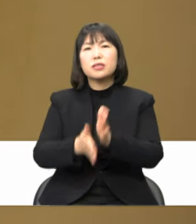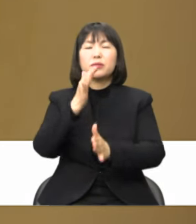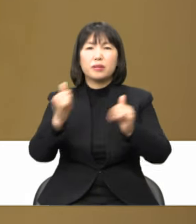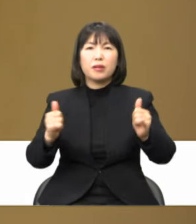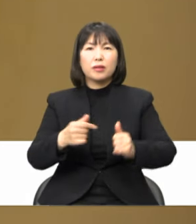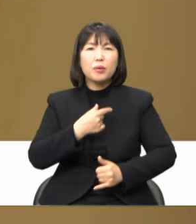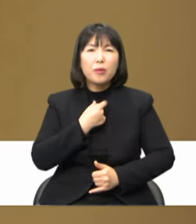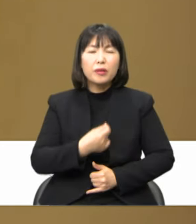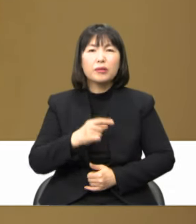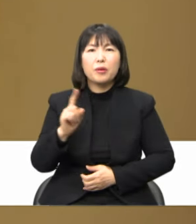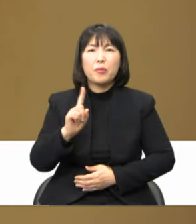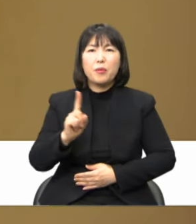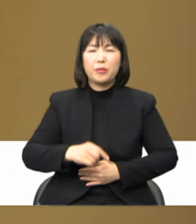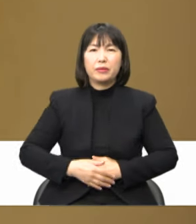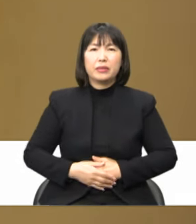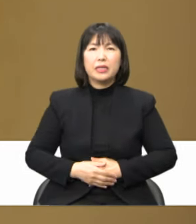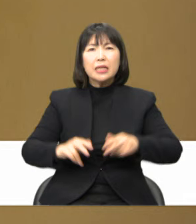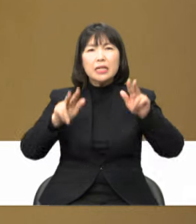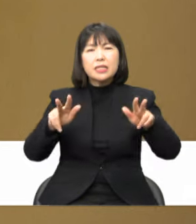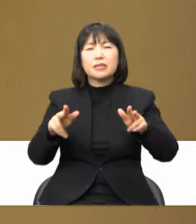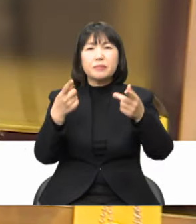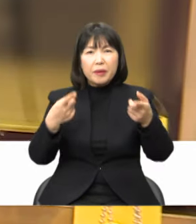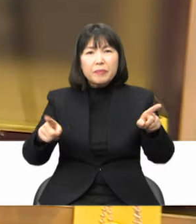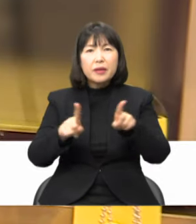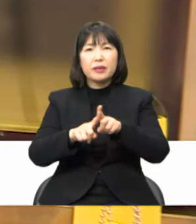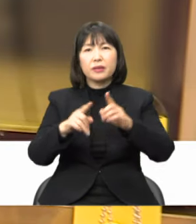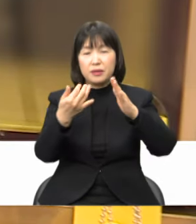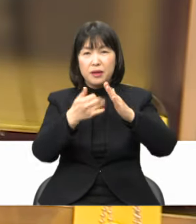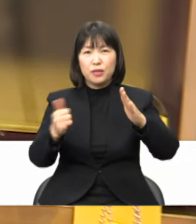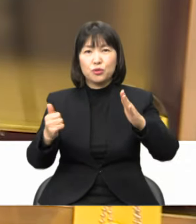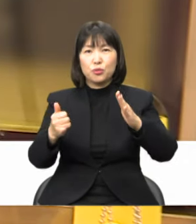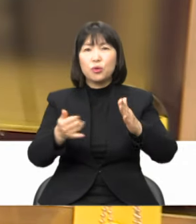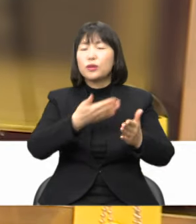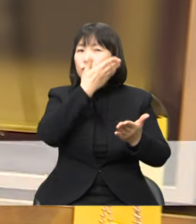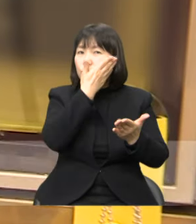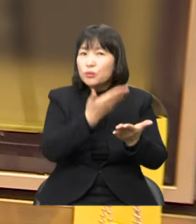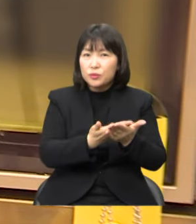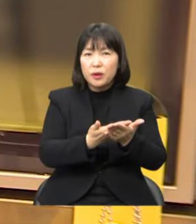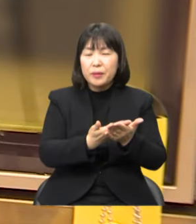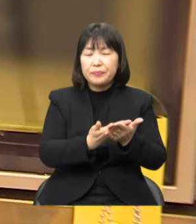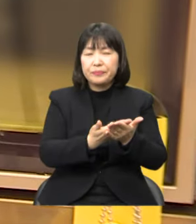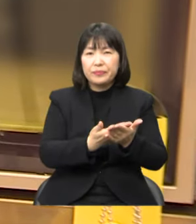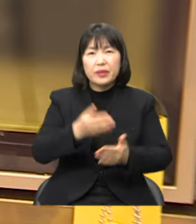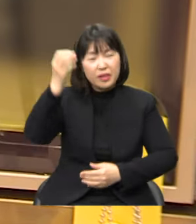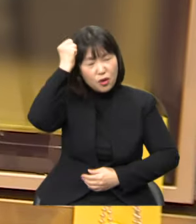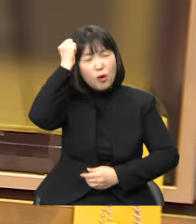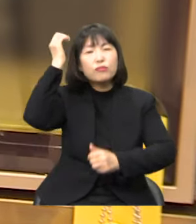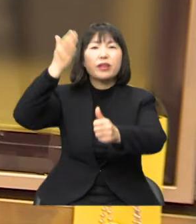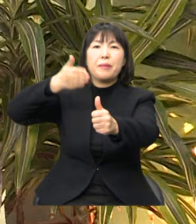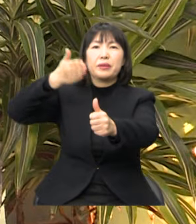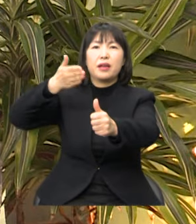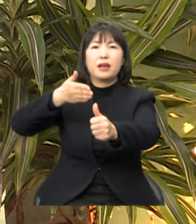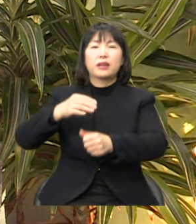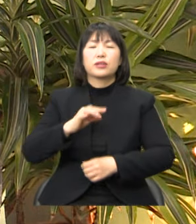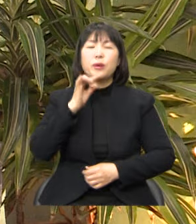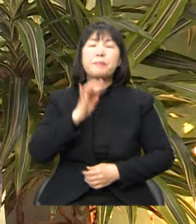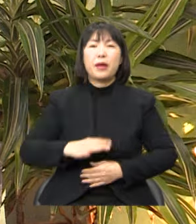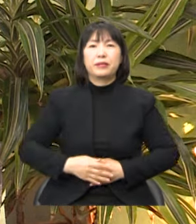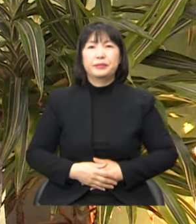한 가지 지금 함께 있는 가족의 소중함을 잃지 않는 것 그뿐입니다